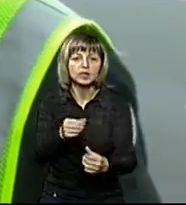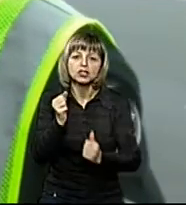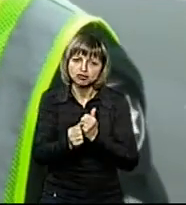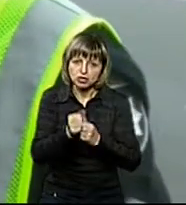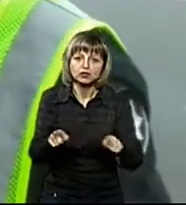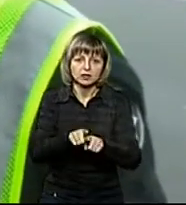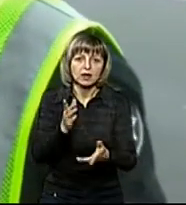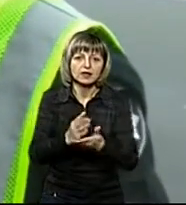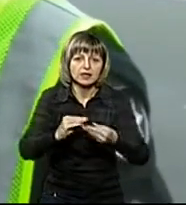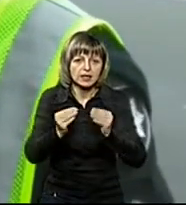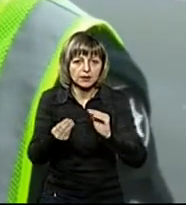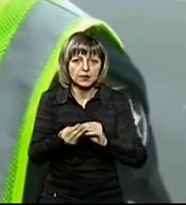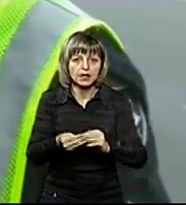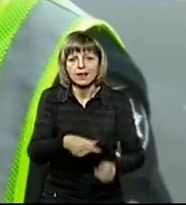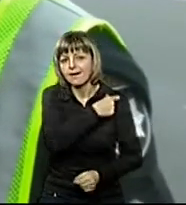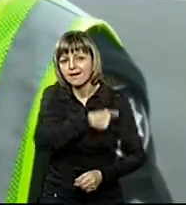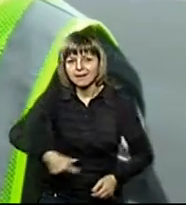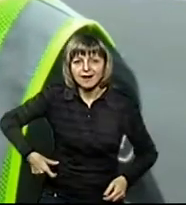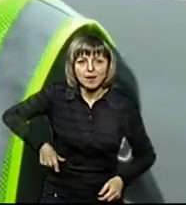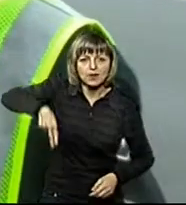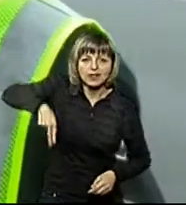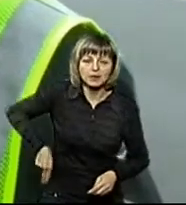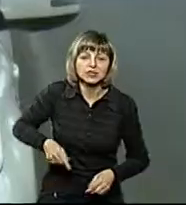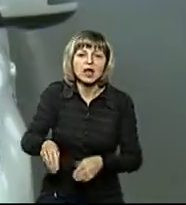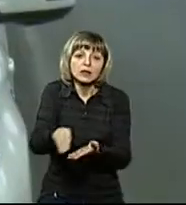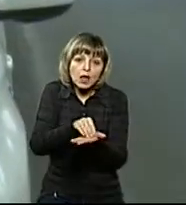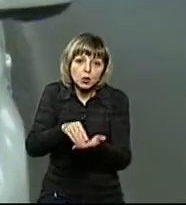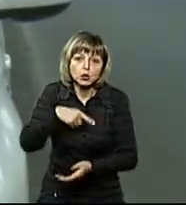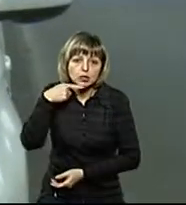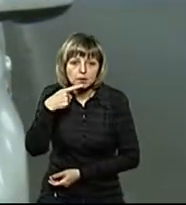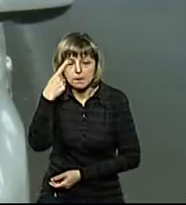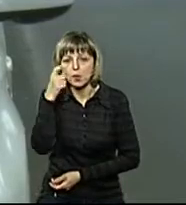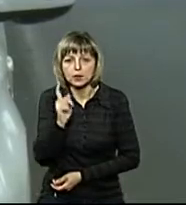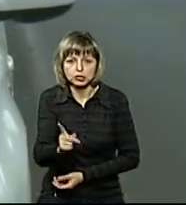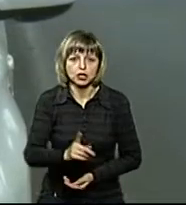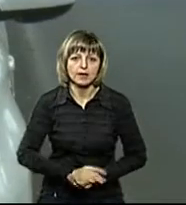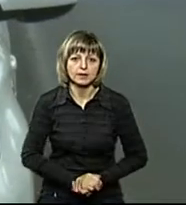стикаємося з цим. Ремені безпеки наголошуємо, попереджаємо.